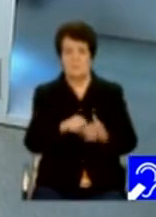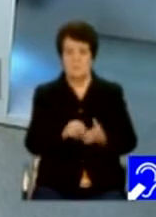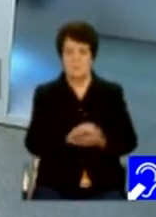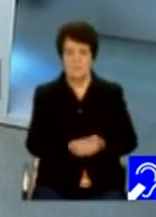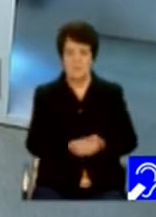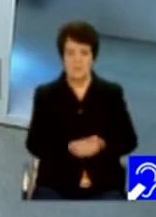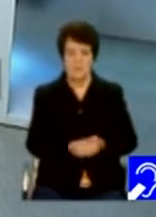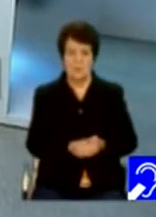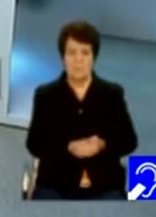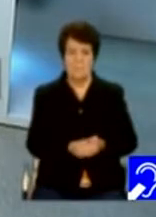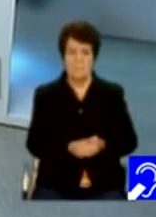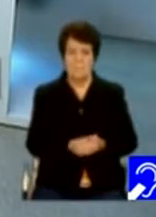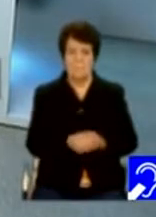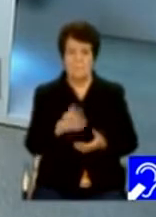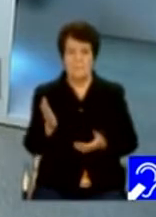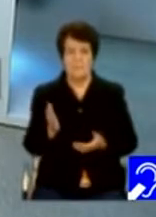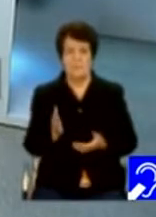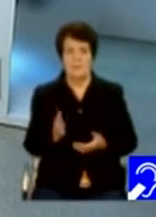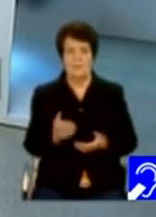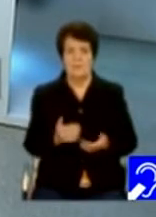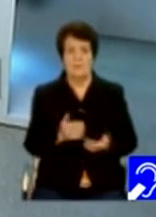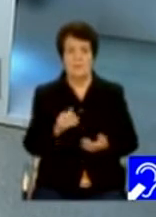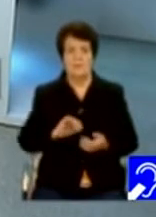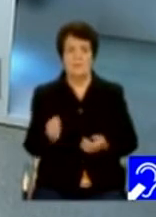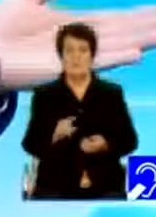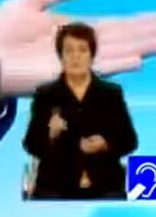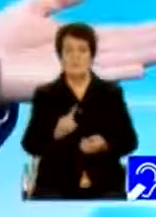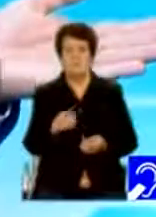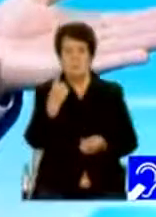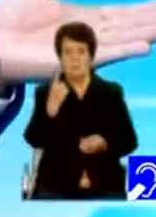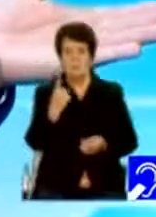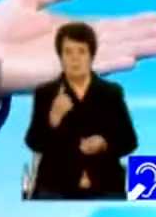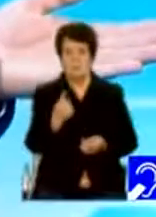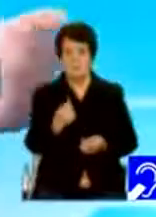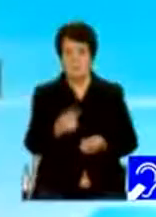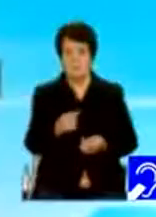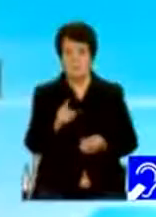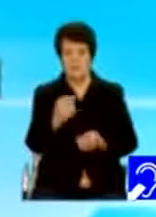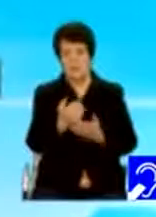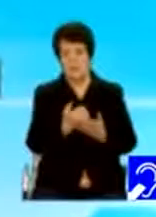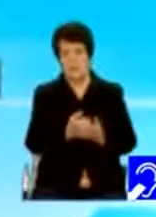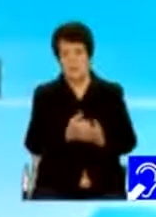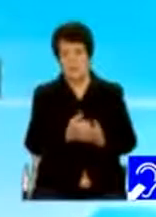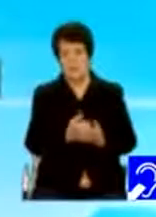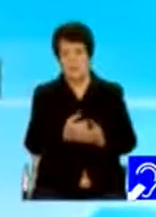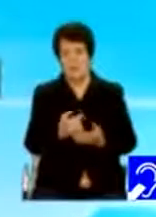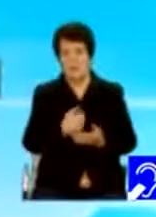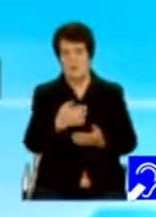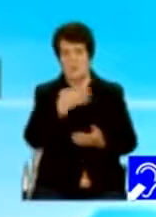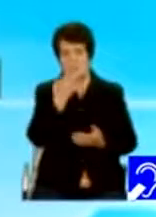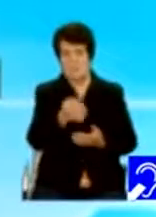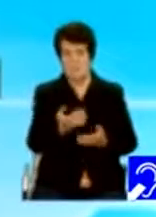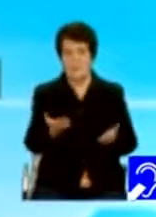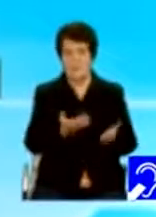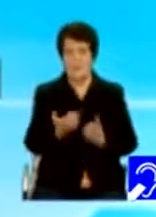special de pentru colegul din dreapta mea. Colegii, de ce nu ați venit un singur reprezentant văzând că sunteți, faceți parte din aceeași echipă? Eu am să vă zic despre